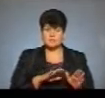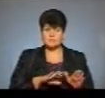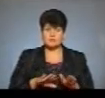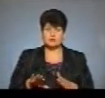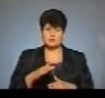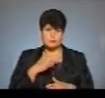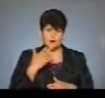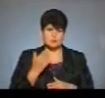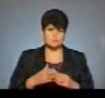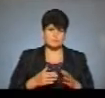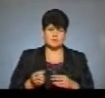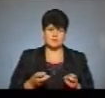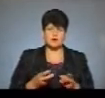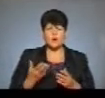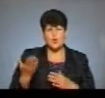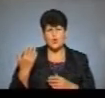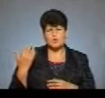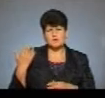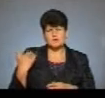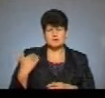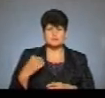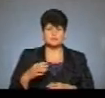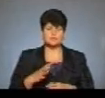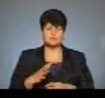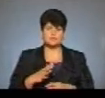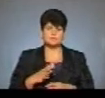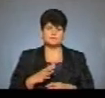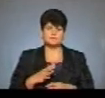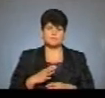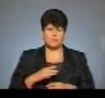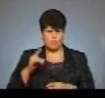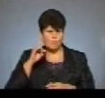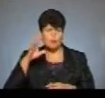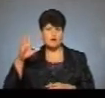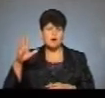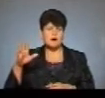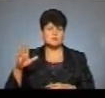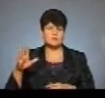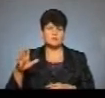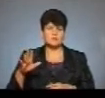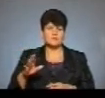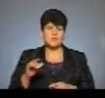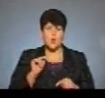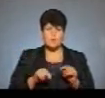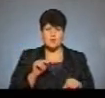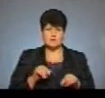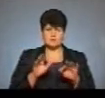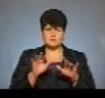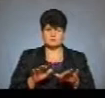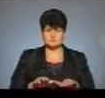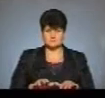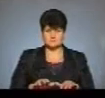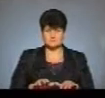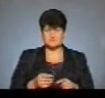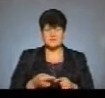багато професій. Знаєте, колись досить була така популярна професія, як оператор комп'ютерного набору. І